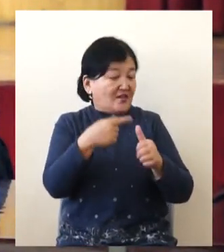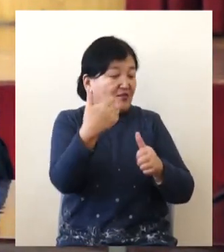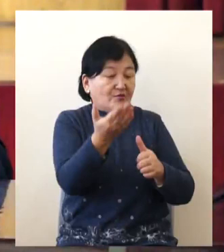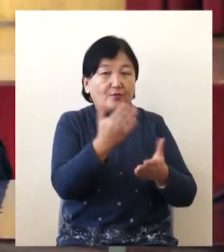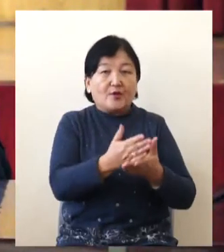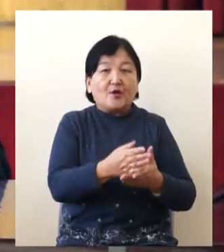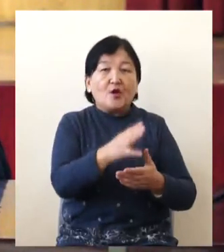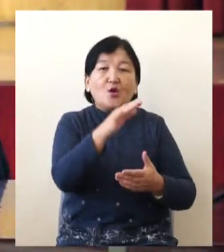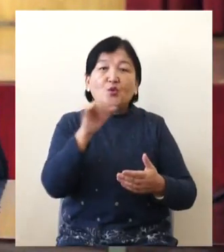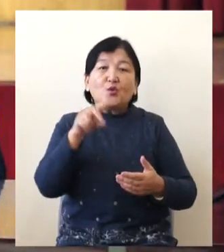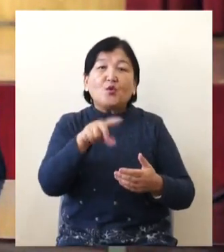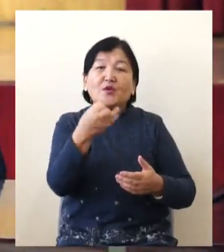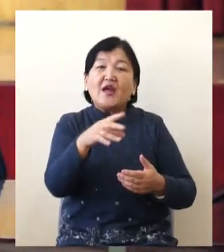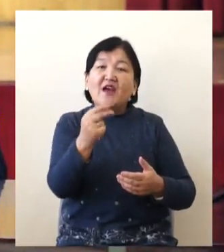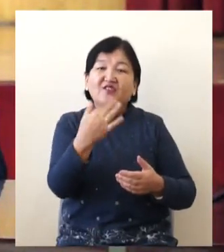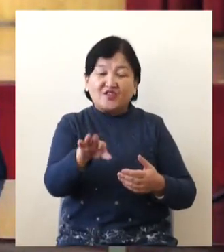Туулаачлах гэдэг тийм.